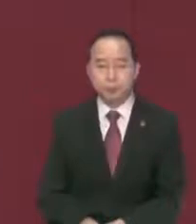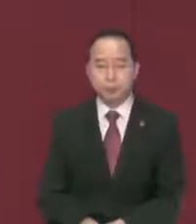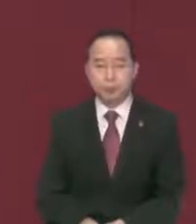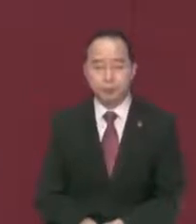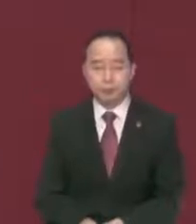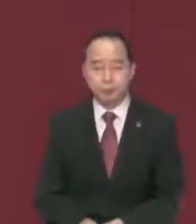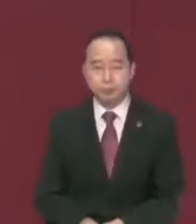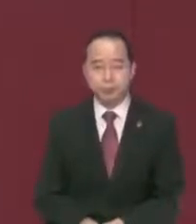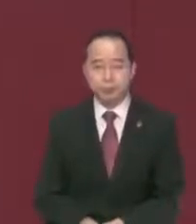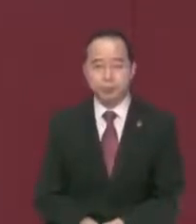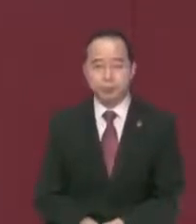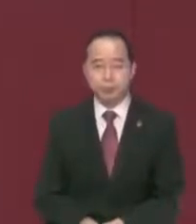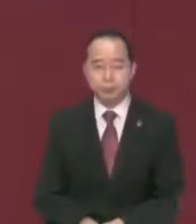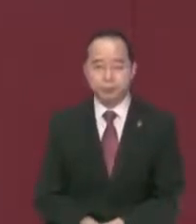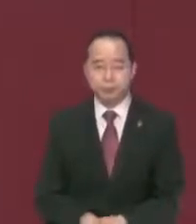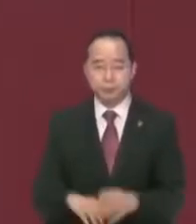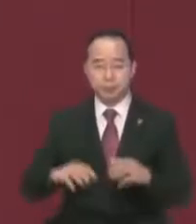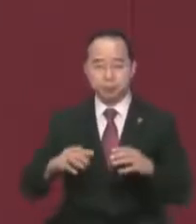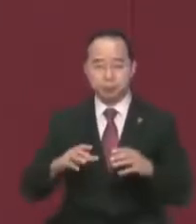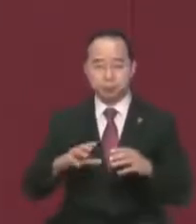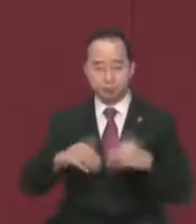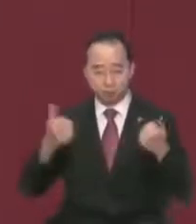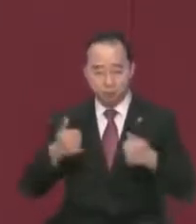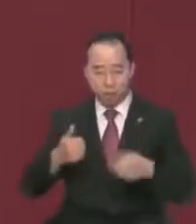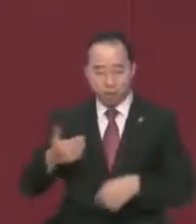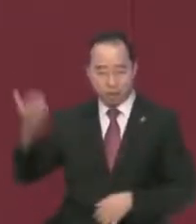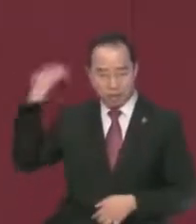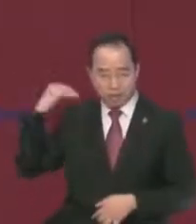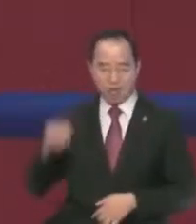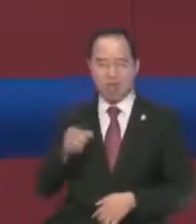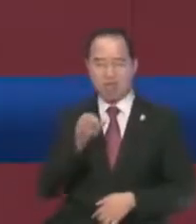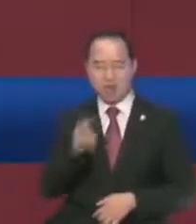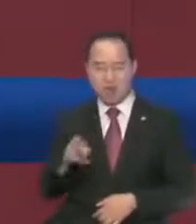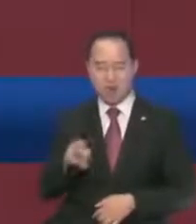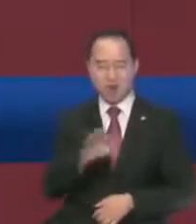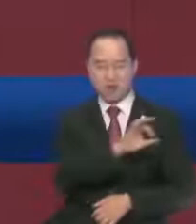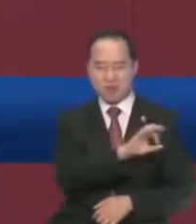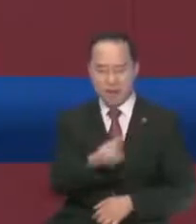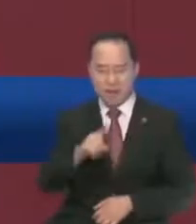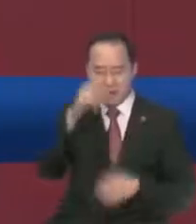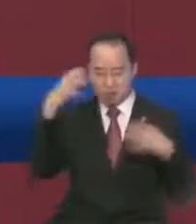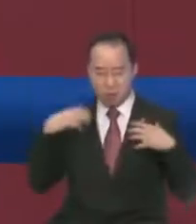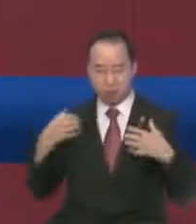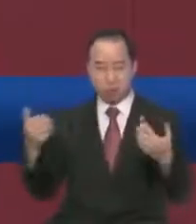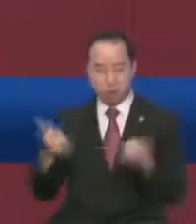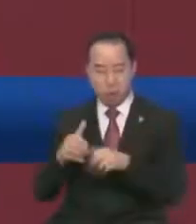사실상 중단된 여야정 정례 대화를 다시 시작할 것을 제안합니다.